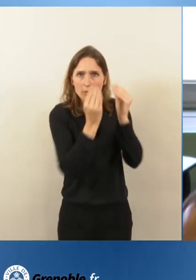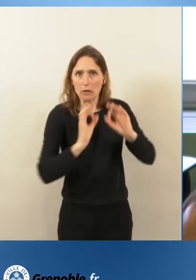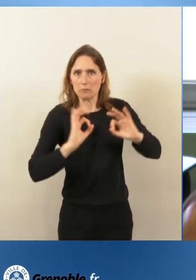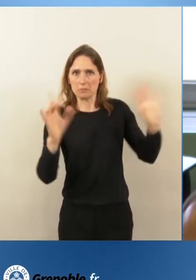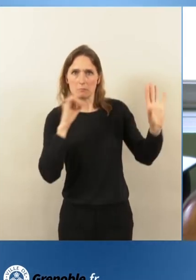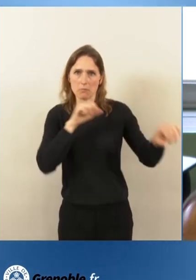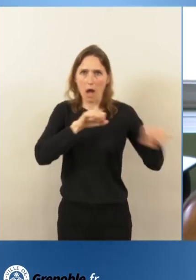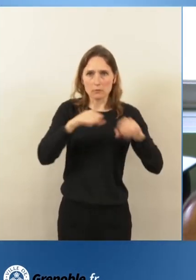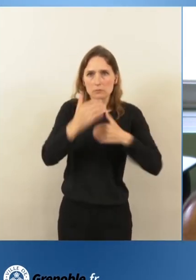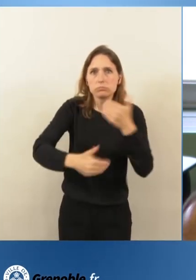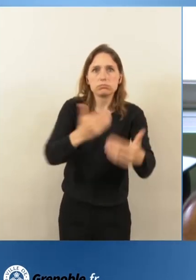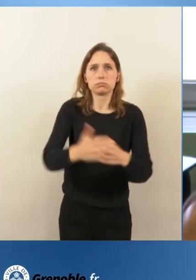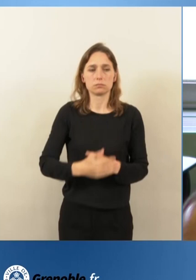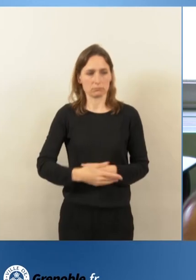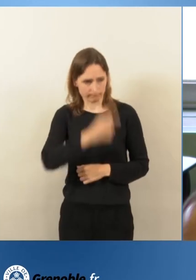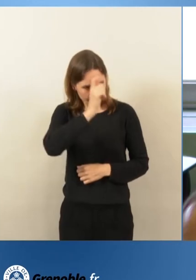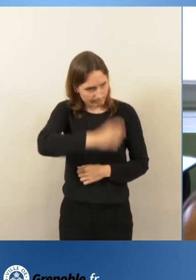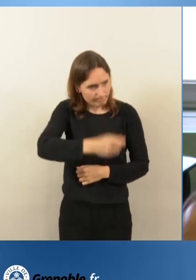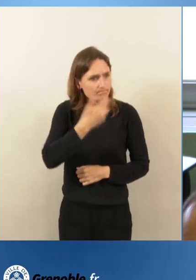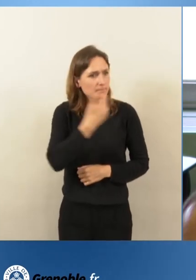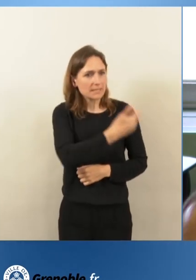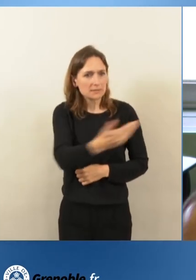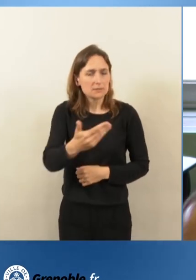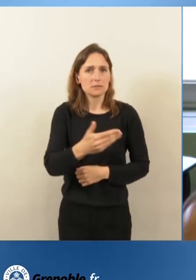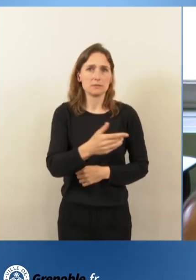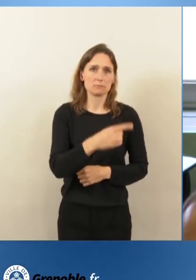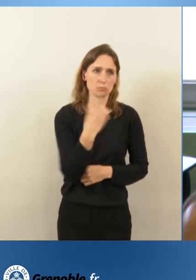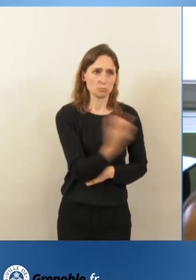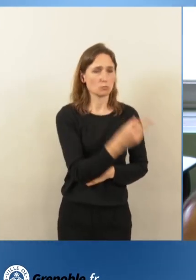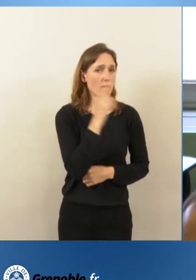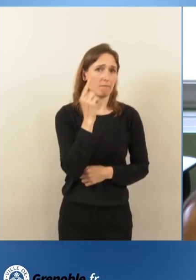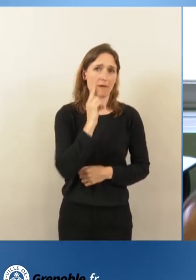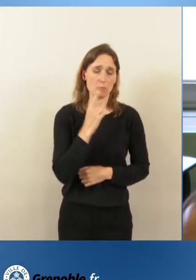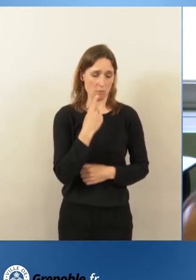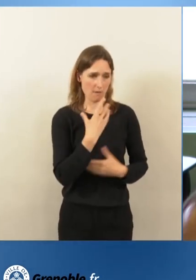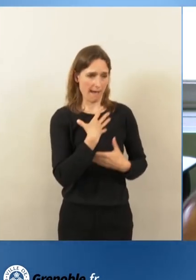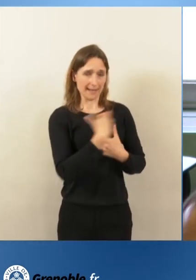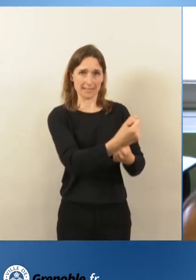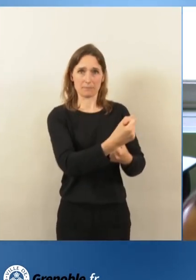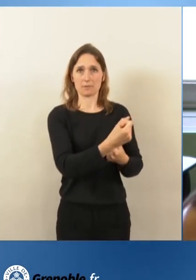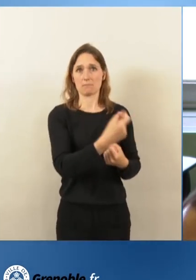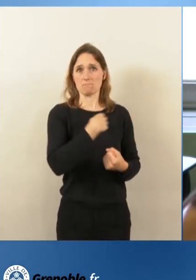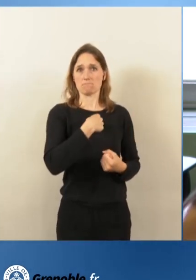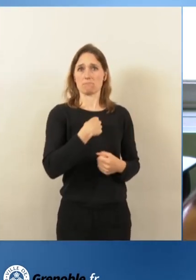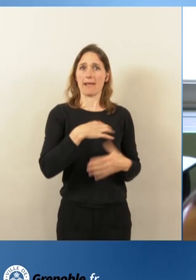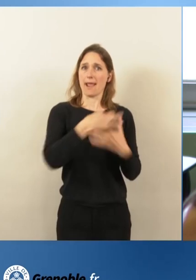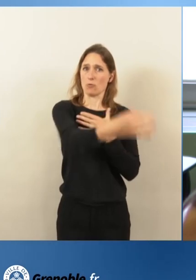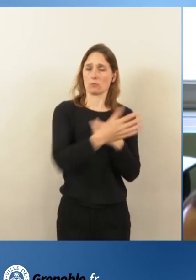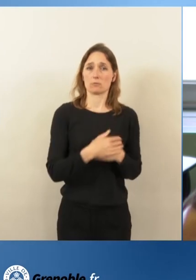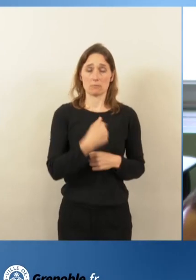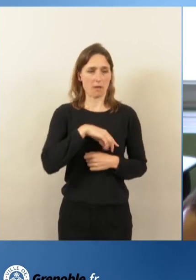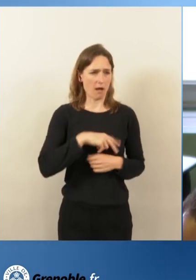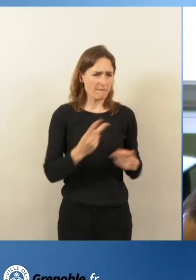alors juste un grand merci à vous toutes et tous de m'avoir accepté en tant qu'élu de par votre intégrité et vos valeurs